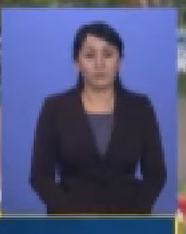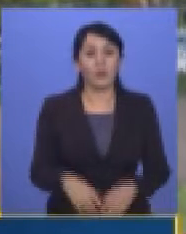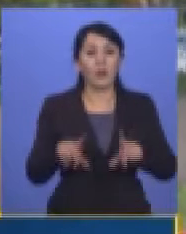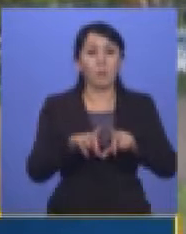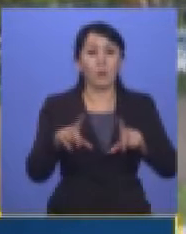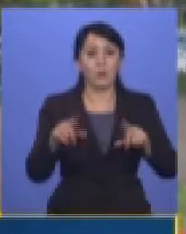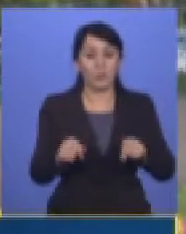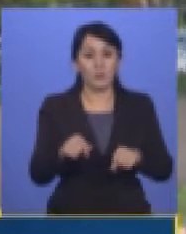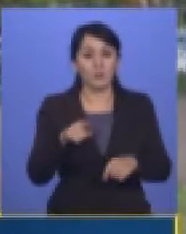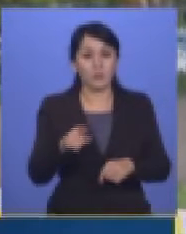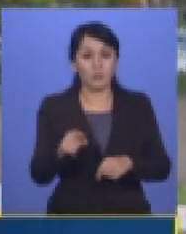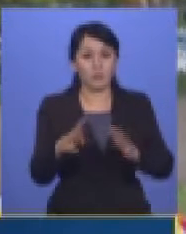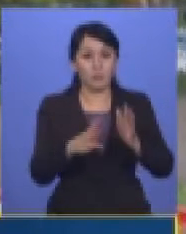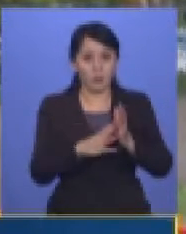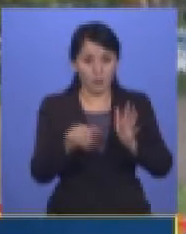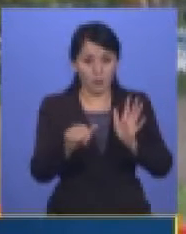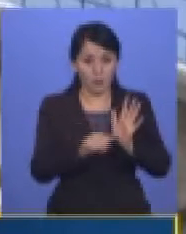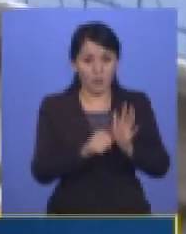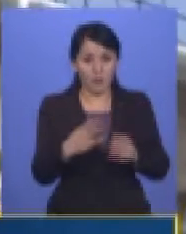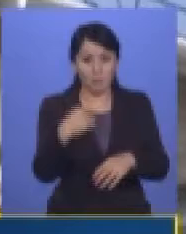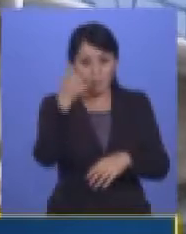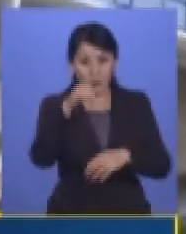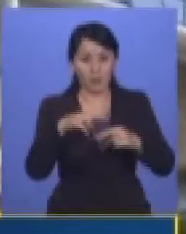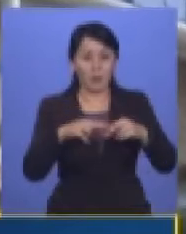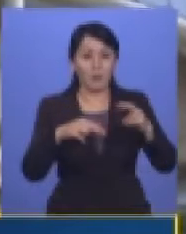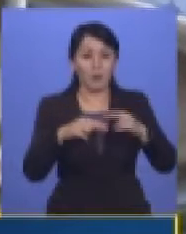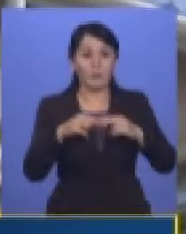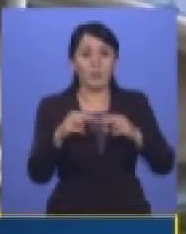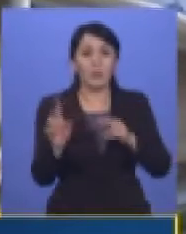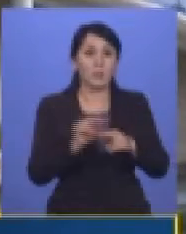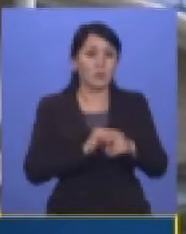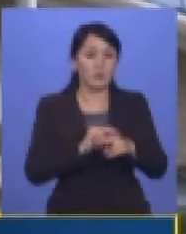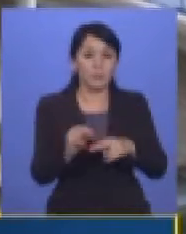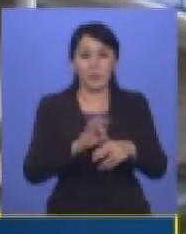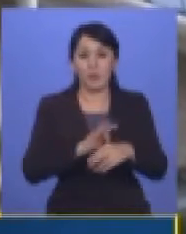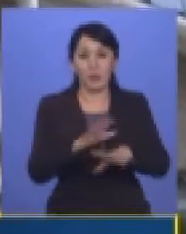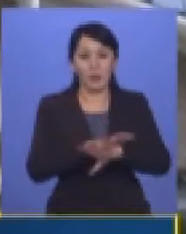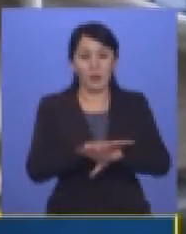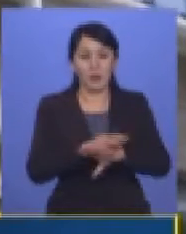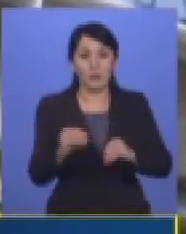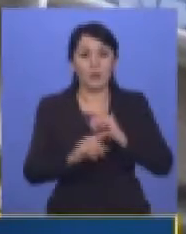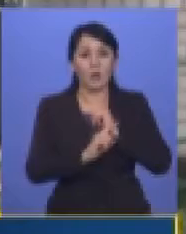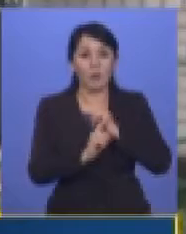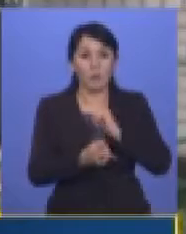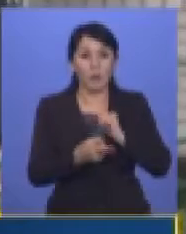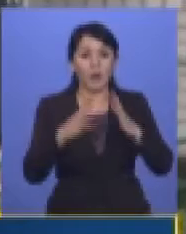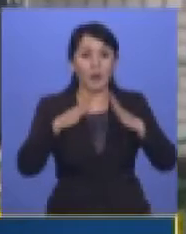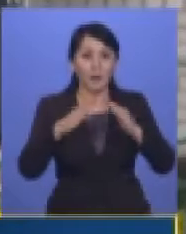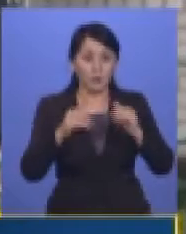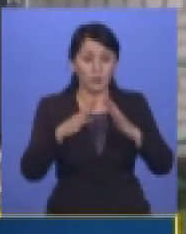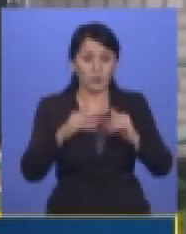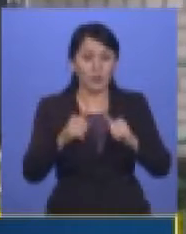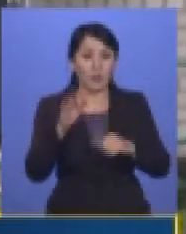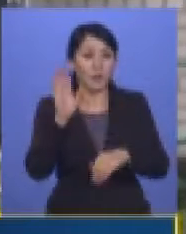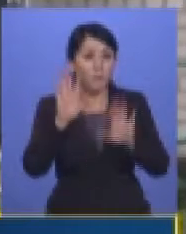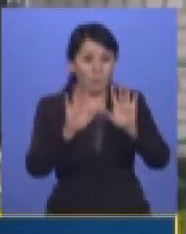Ғимараттың негізі 1965 жылы қаланған. Содан бері мұнда күрделі жөндеу жұмыстары жүргізілмепті. Ал соңғы жылдары шатырдан су ағып,